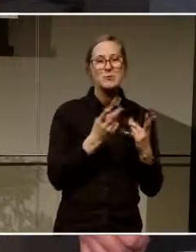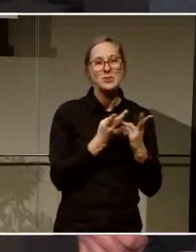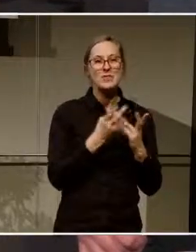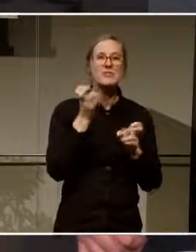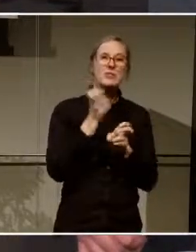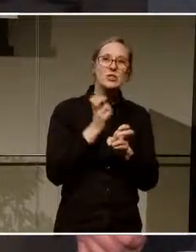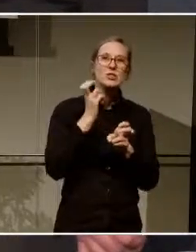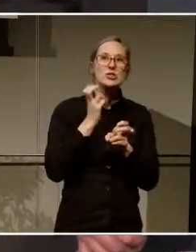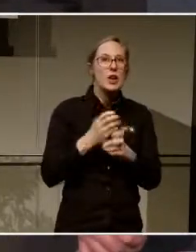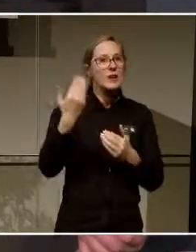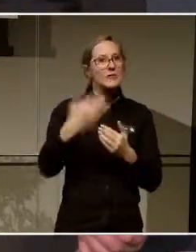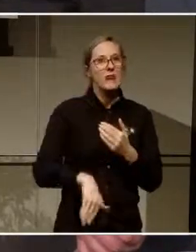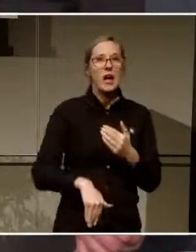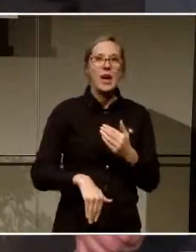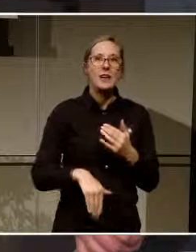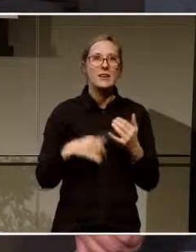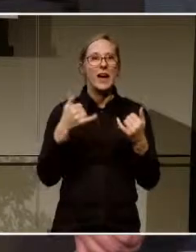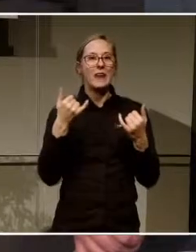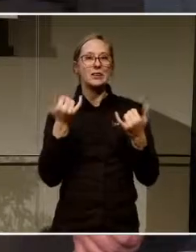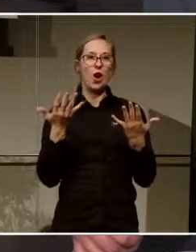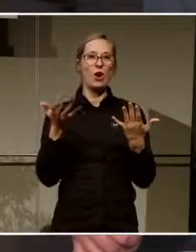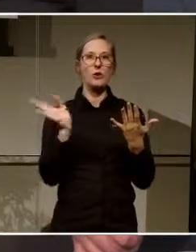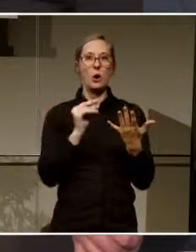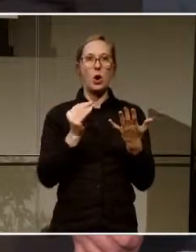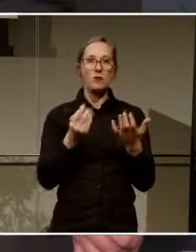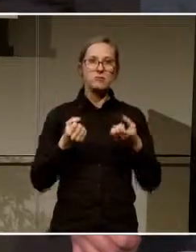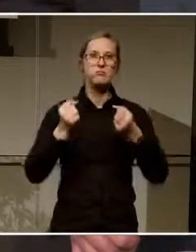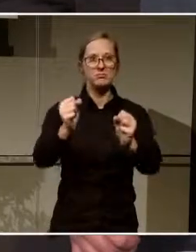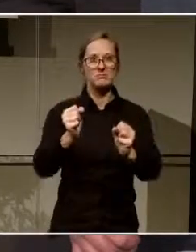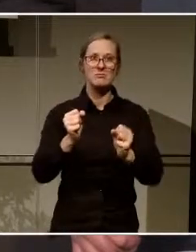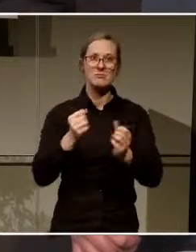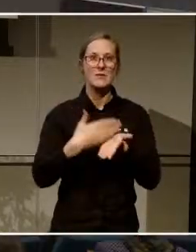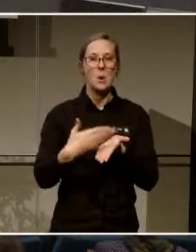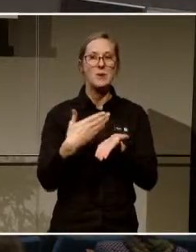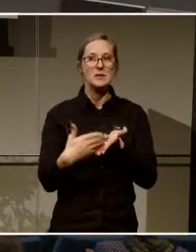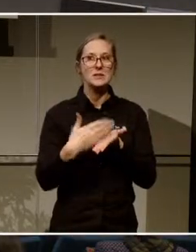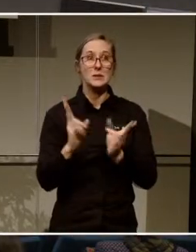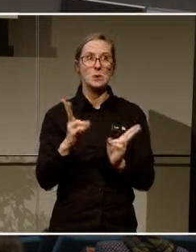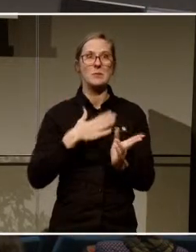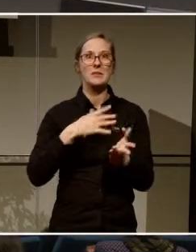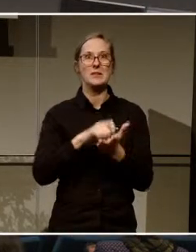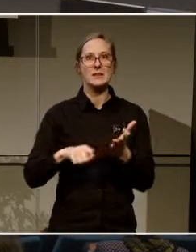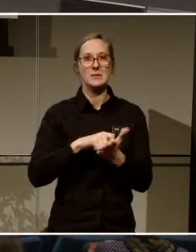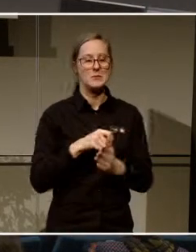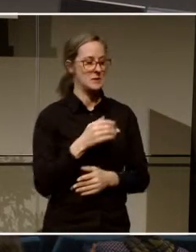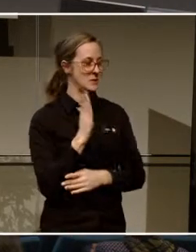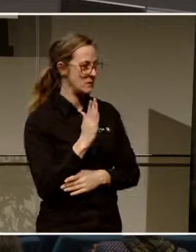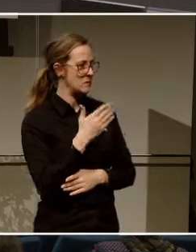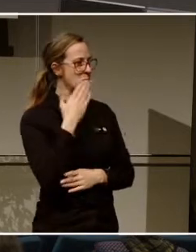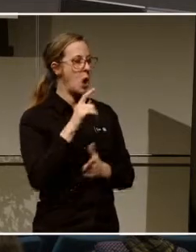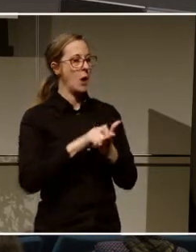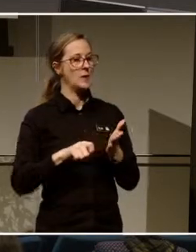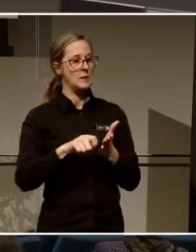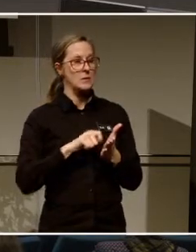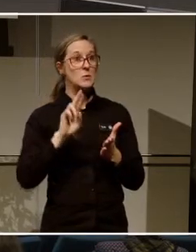att sätta igång någonting medan ni är i flow, så att säga. Det är mitt tips. Det var ju ett fantastiskt tips. Nu ska jag